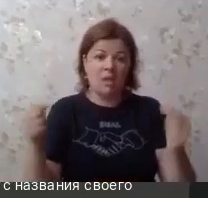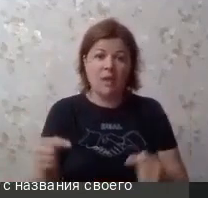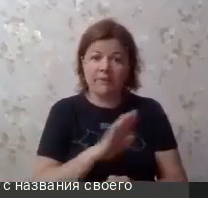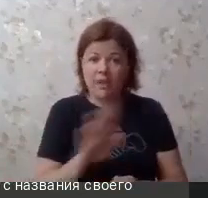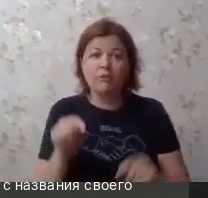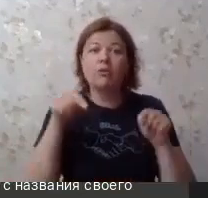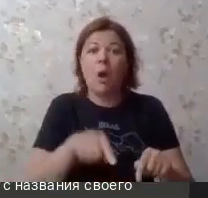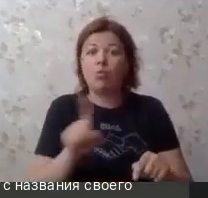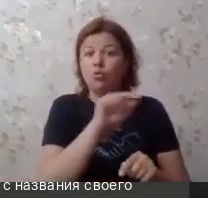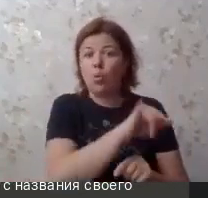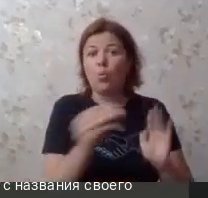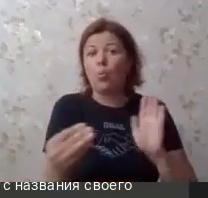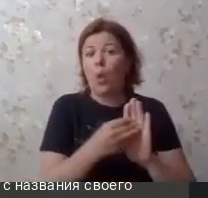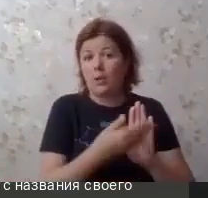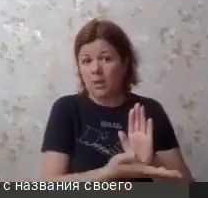указано.